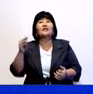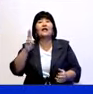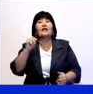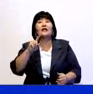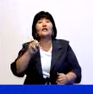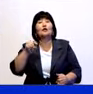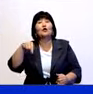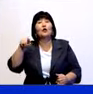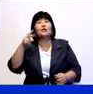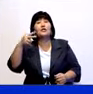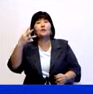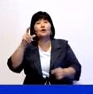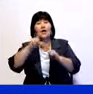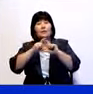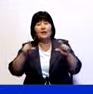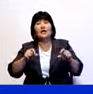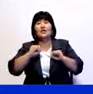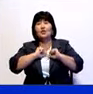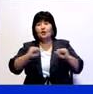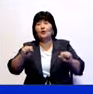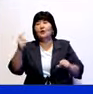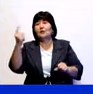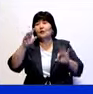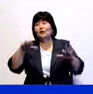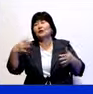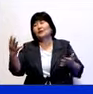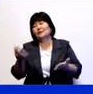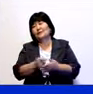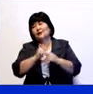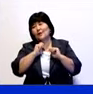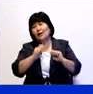атындағы нөмірі 23-ші мектеп лицейі чемпиондық титулды қорғап, жүлделі